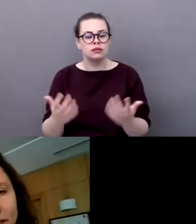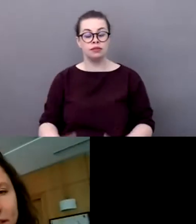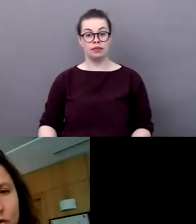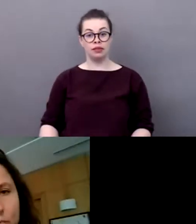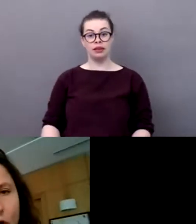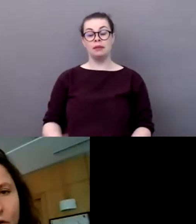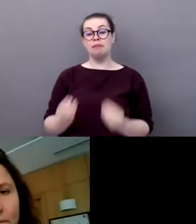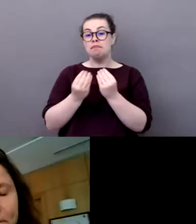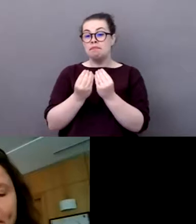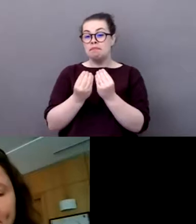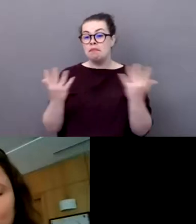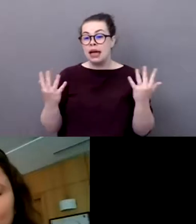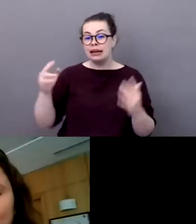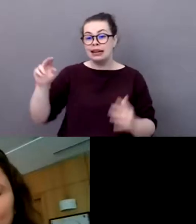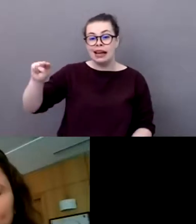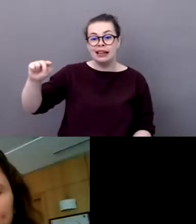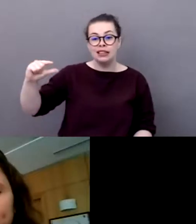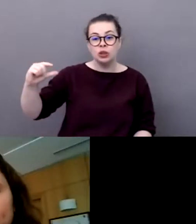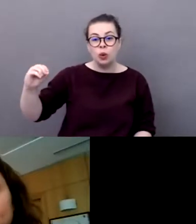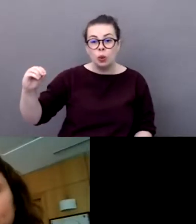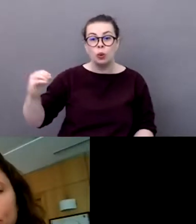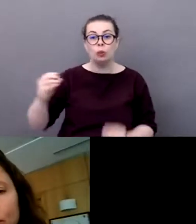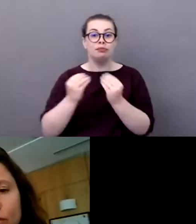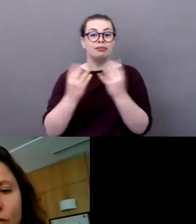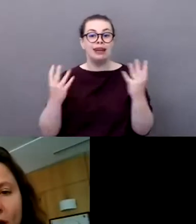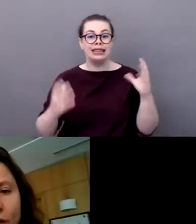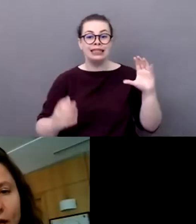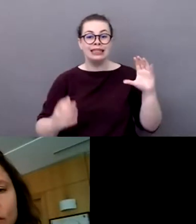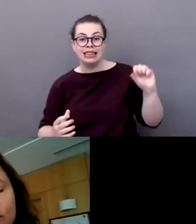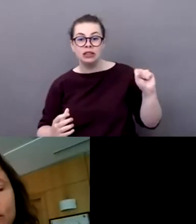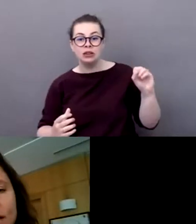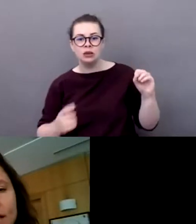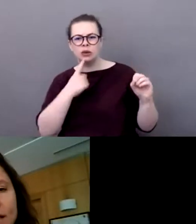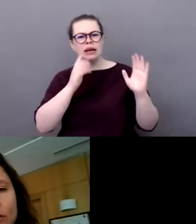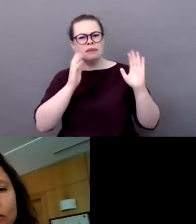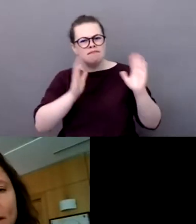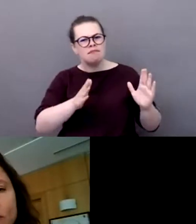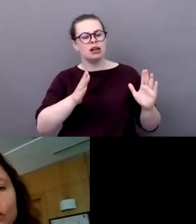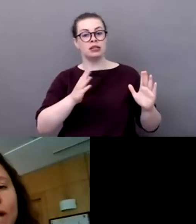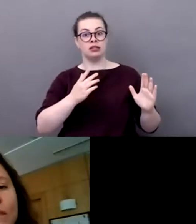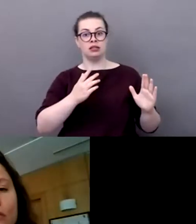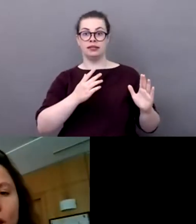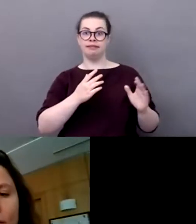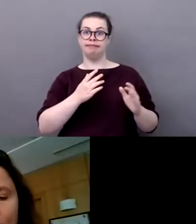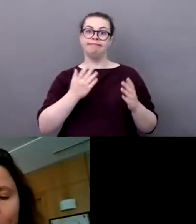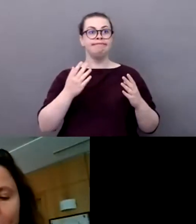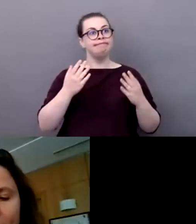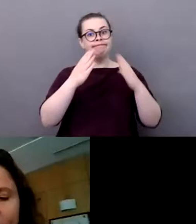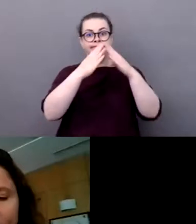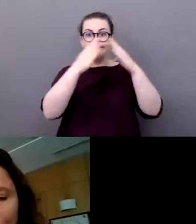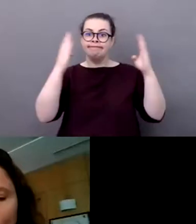quand on pratique du sport et du coup de devoir faire attention à cette nature parce qu'on en a besoin pour pratiquer dans toutes